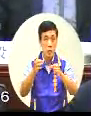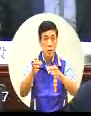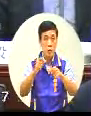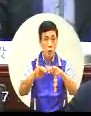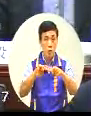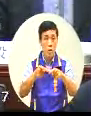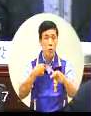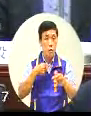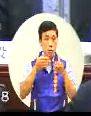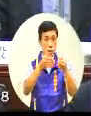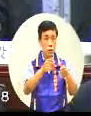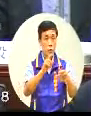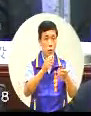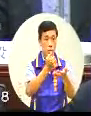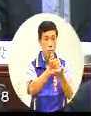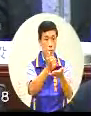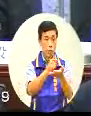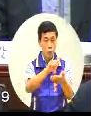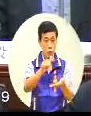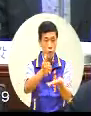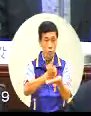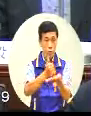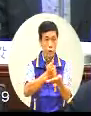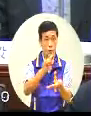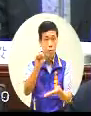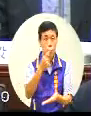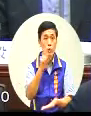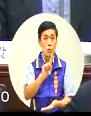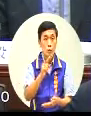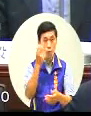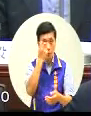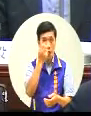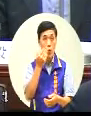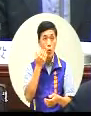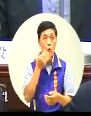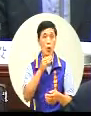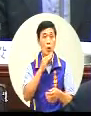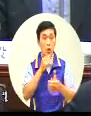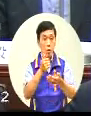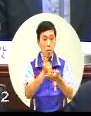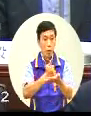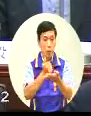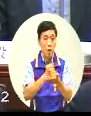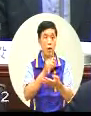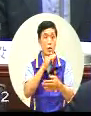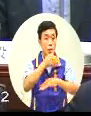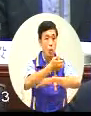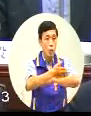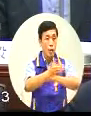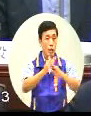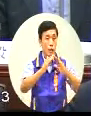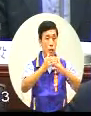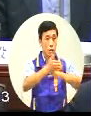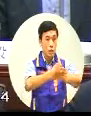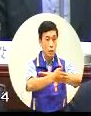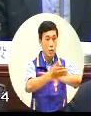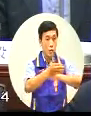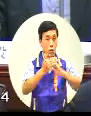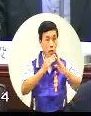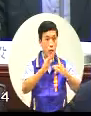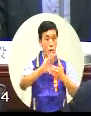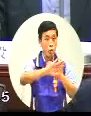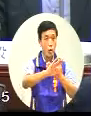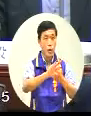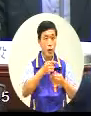是我下游抓到有问题是别的县市的，那我就要请别的县市去查那个源头，一定要彼此配合啊。所以我们现在也准备说是